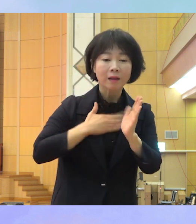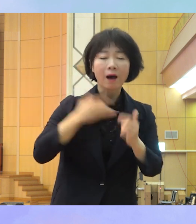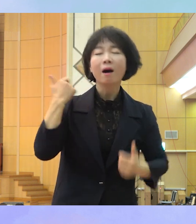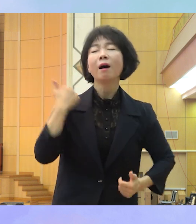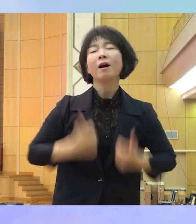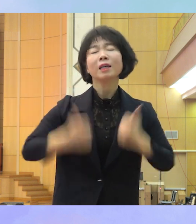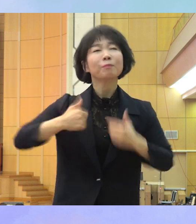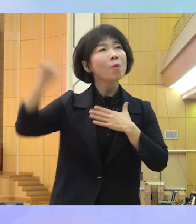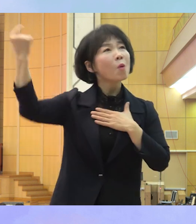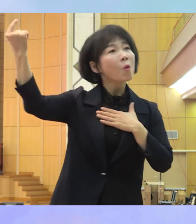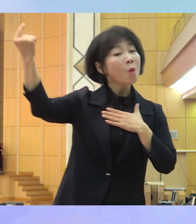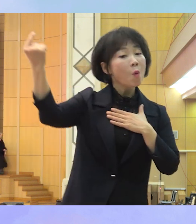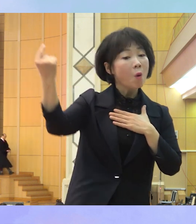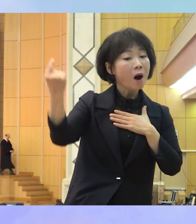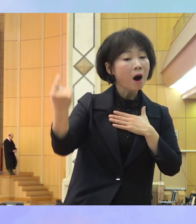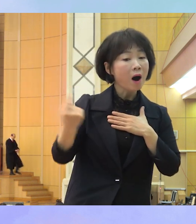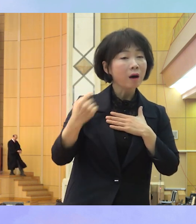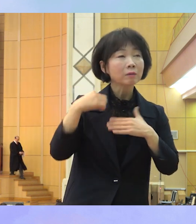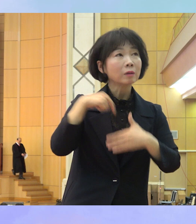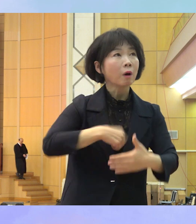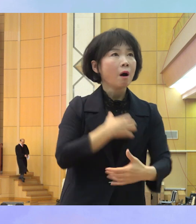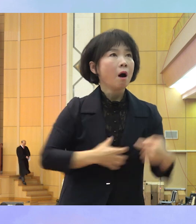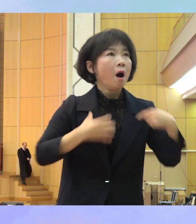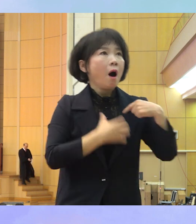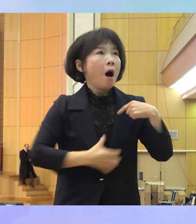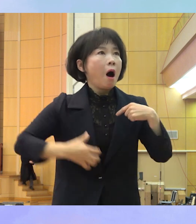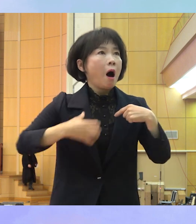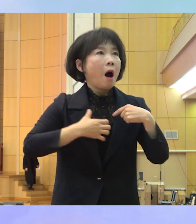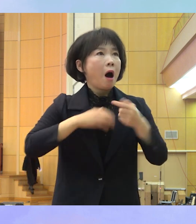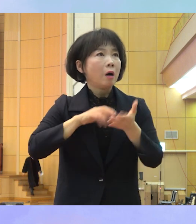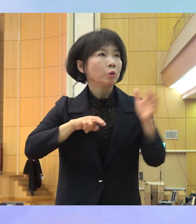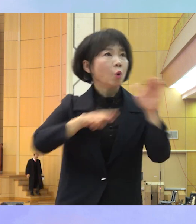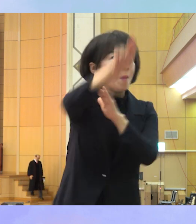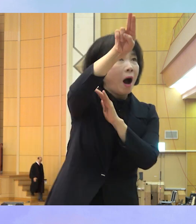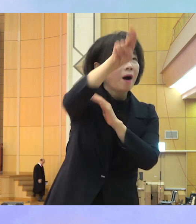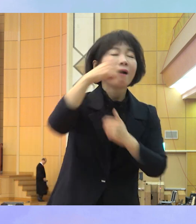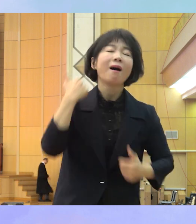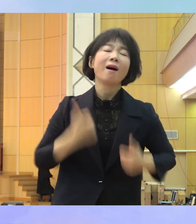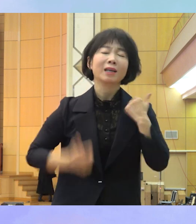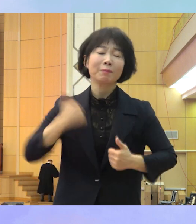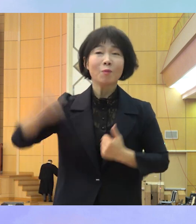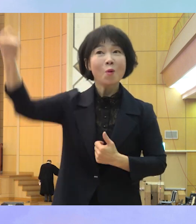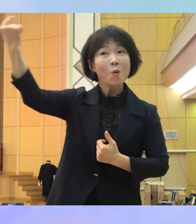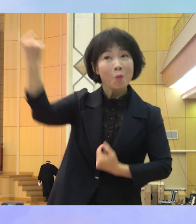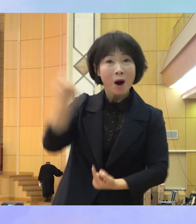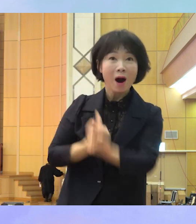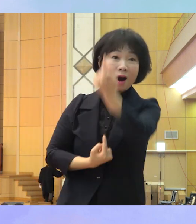내 근심 물러가고 기쁨 오네